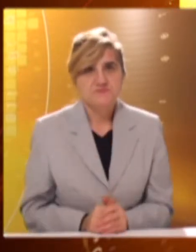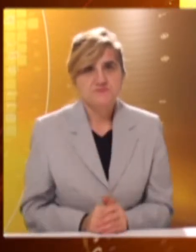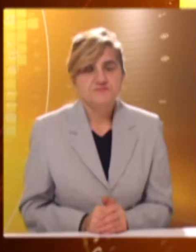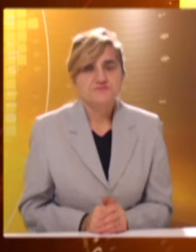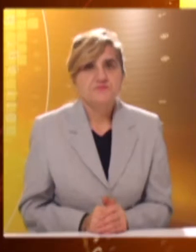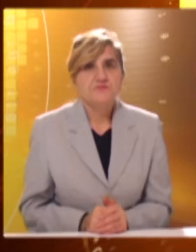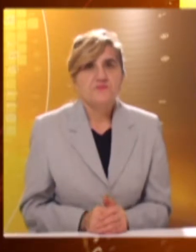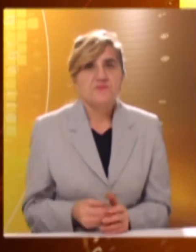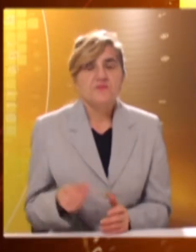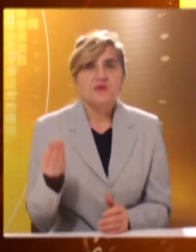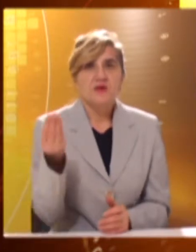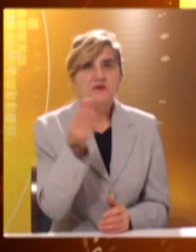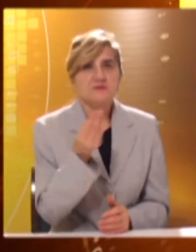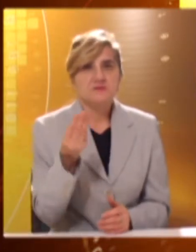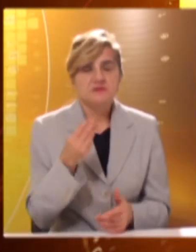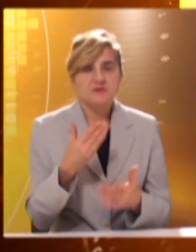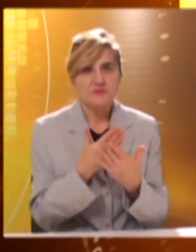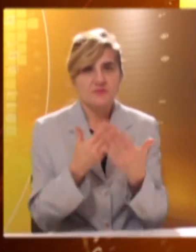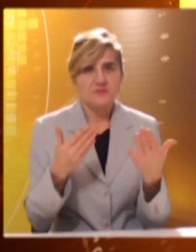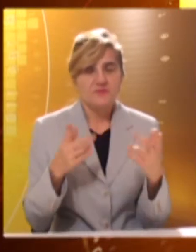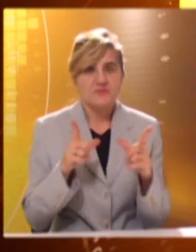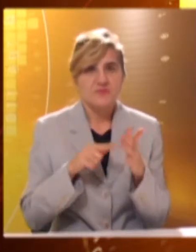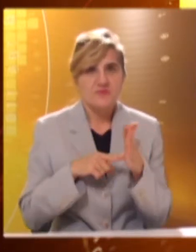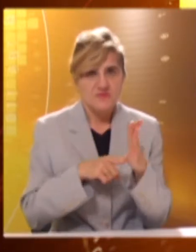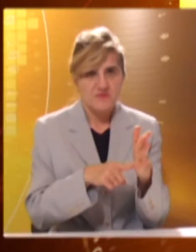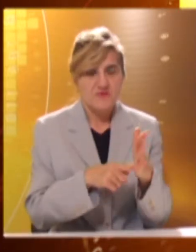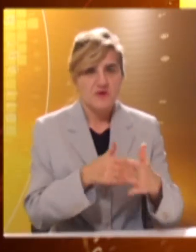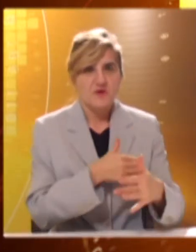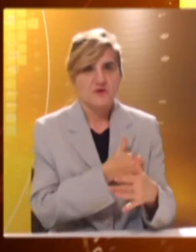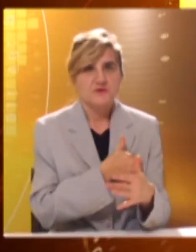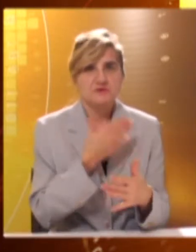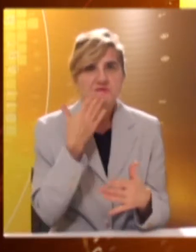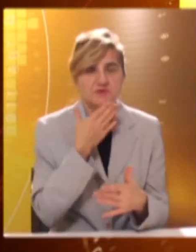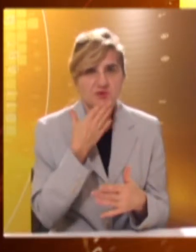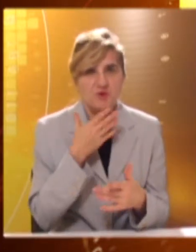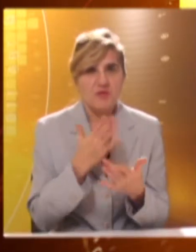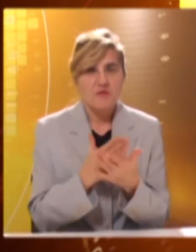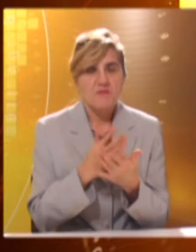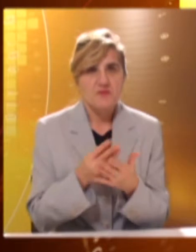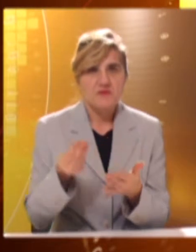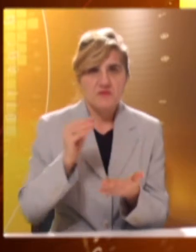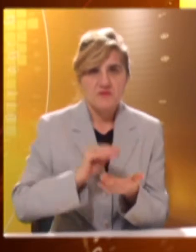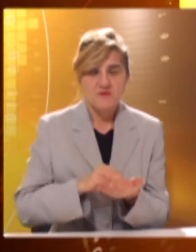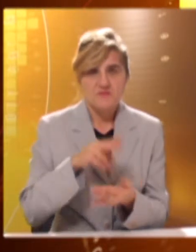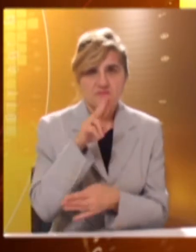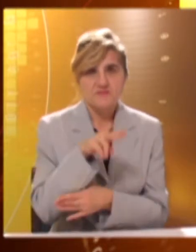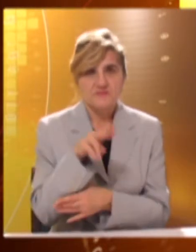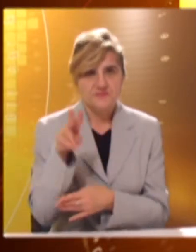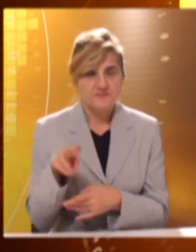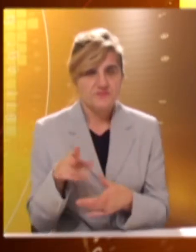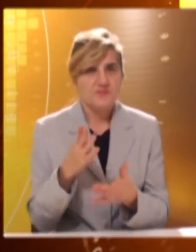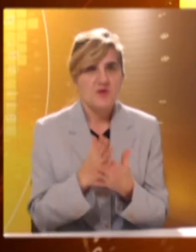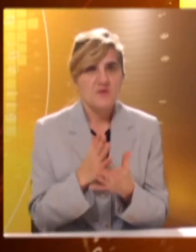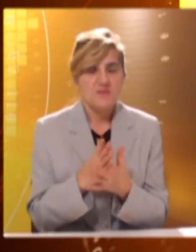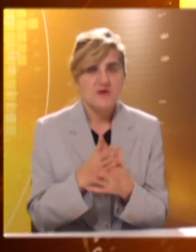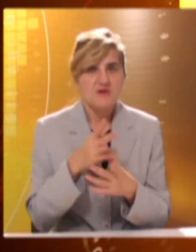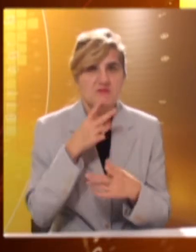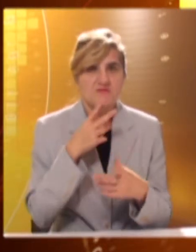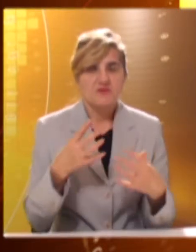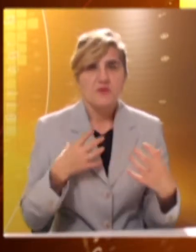Izložbom likovnih radova i prigodnim programom đaci osnovne škole Jovan Mikić obeležili su Međunarodni dan tolerancije. U programu su učestvovali